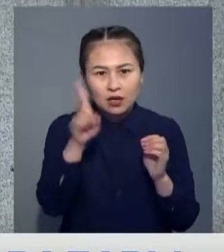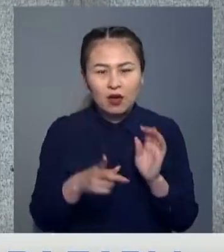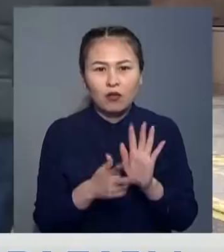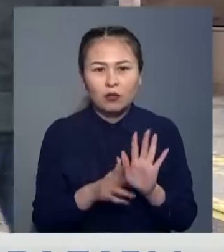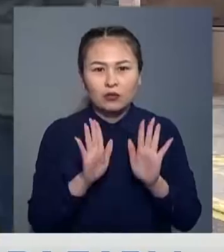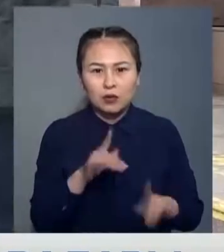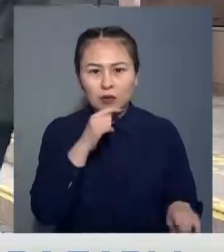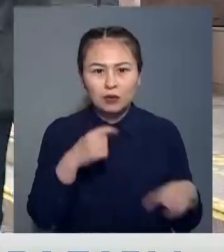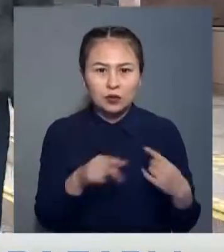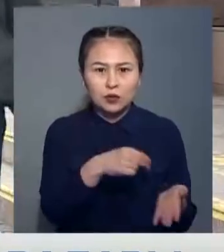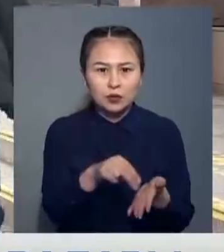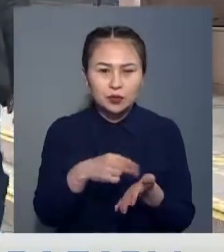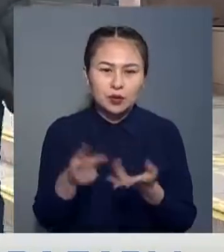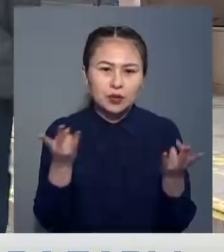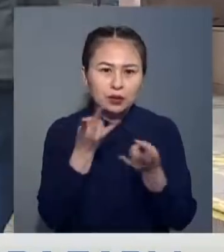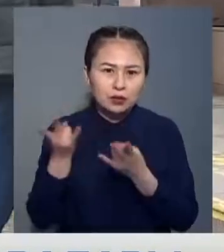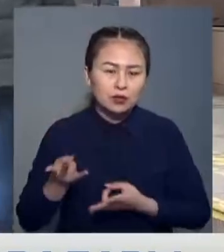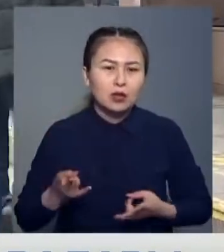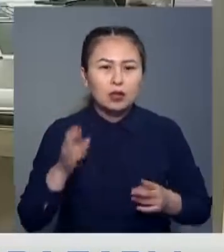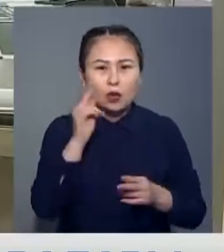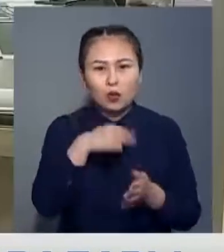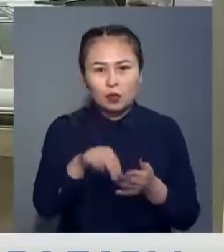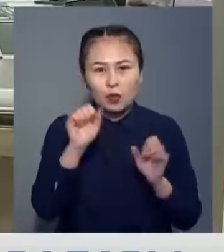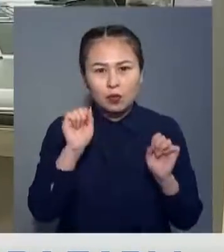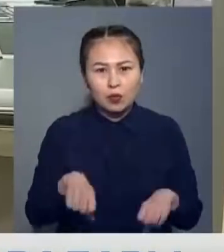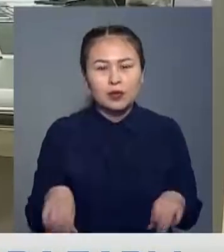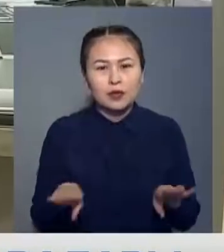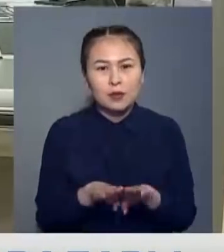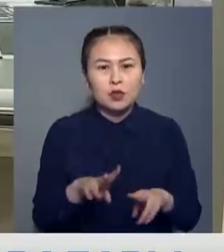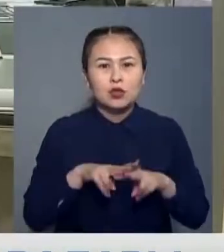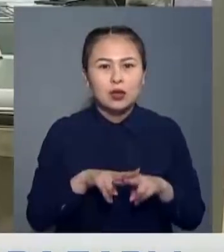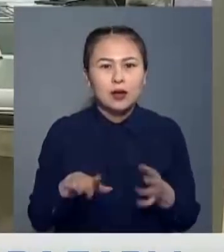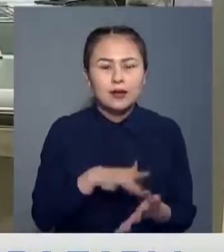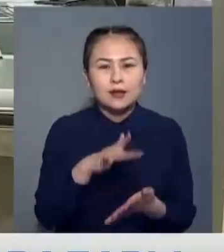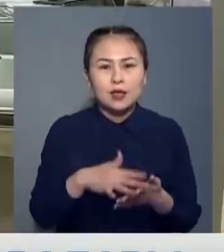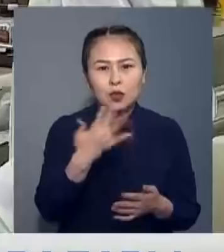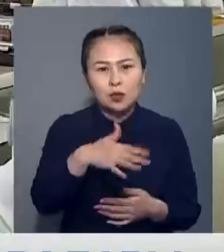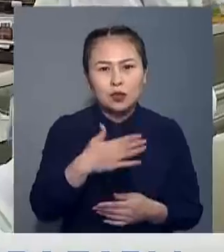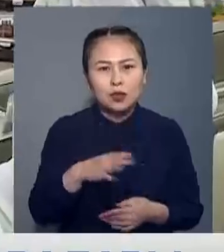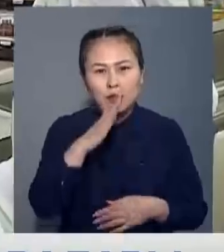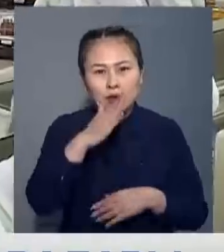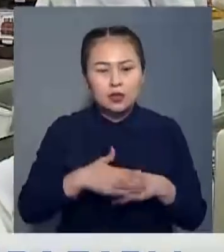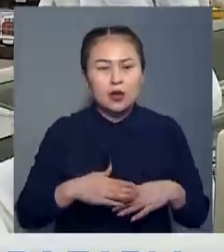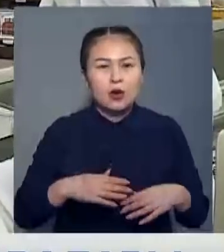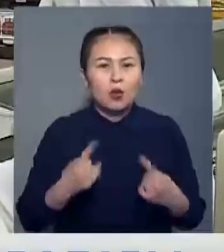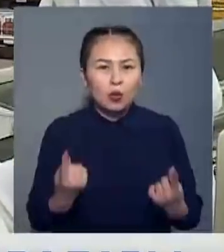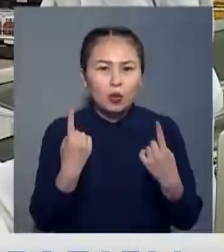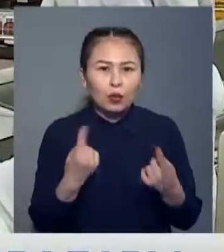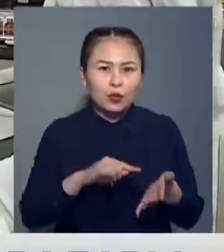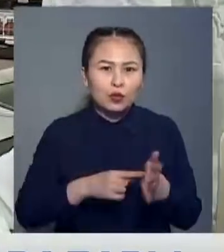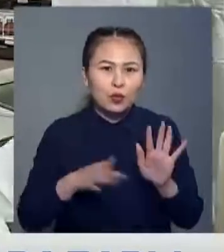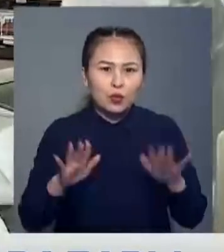дейін азық-түлік өзге де қажет заттарды сатып ала аласыз. Дүкен демекші, Нұр-Сұлтан қаласында 50-ге тарта ірі сауда орны